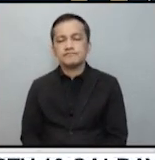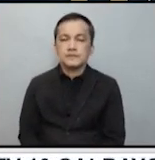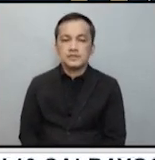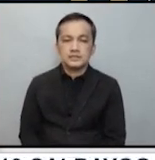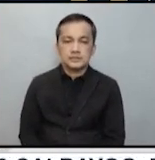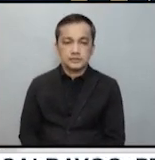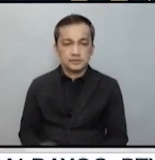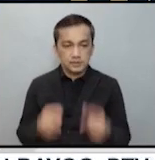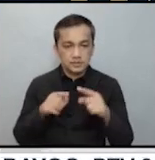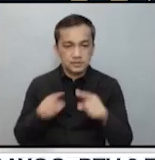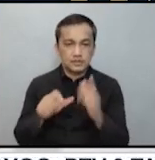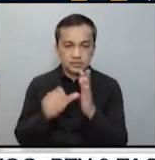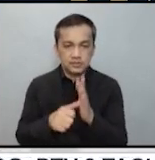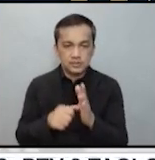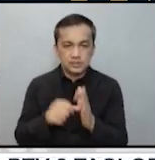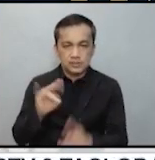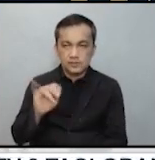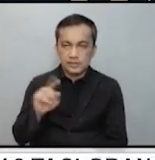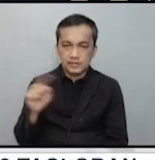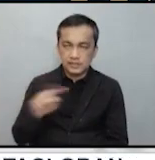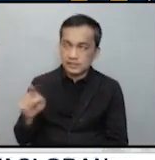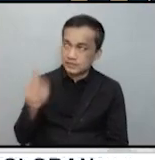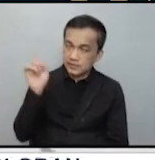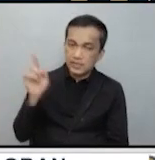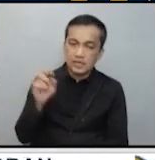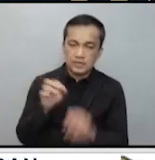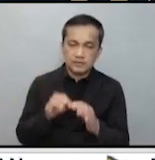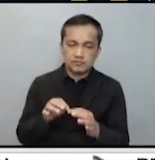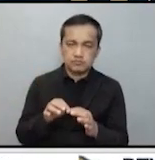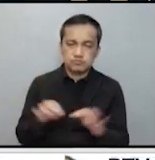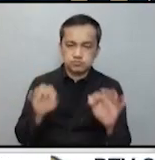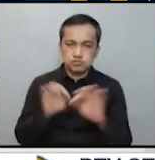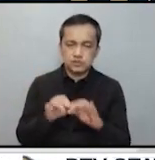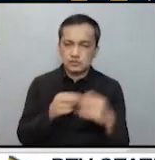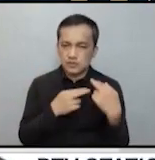ang mahalagang tungkulin ng mga mambabatas sa pagtugon sa